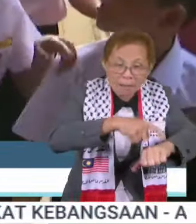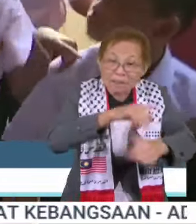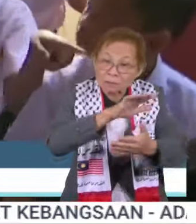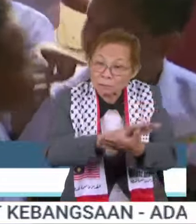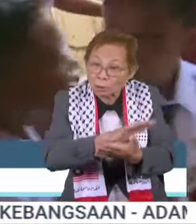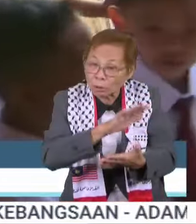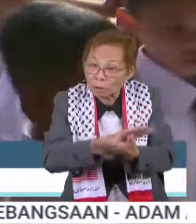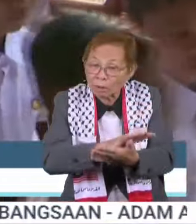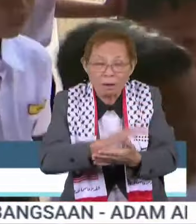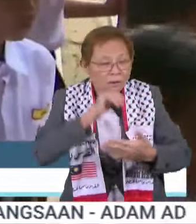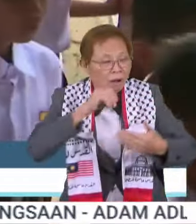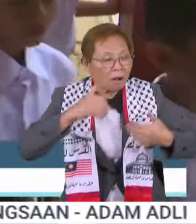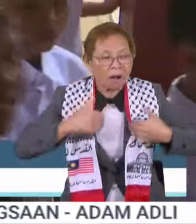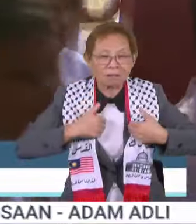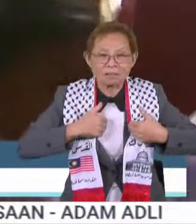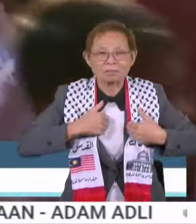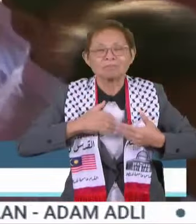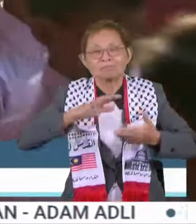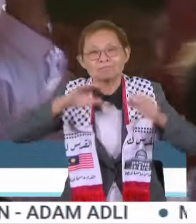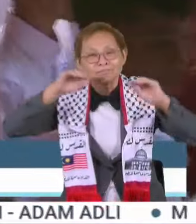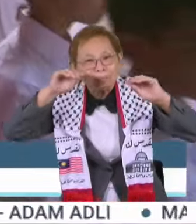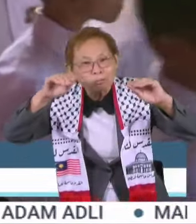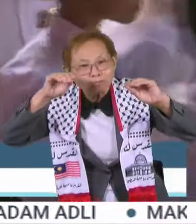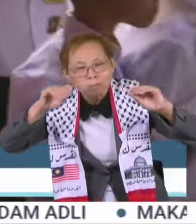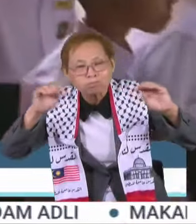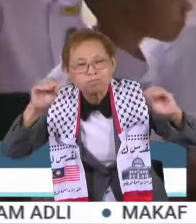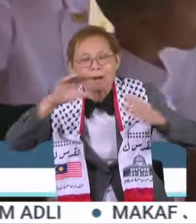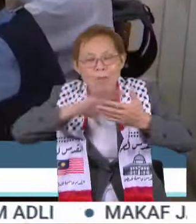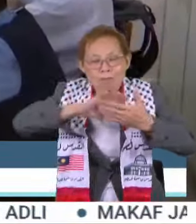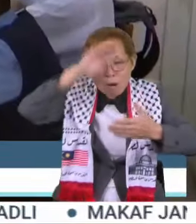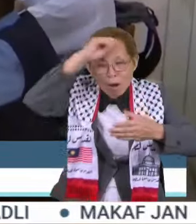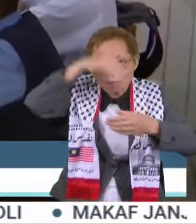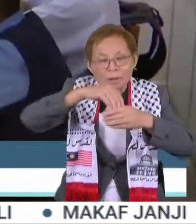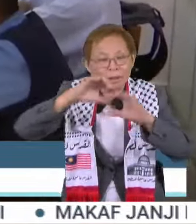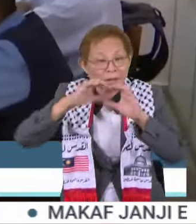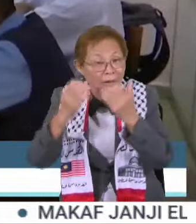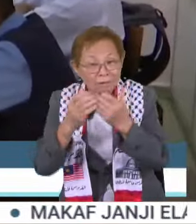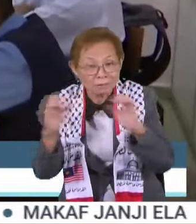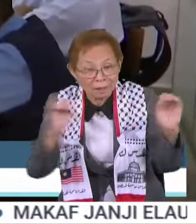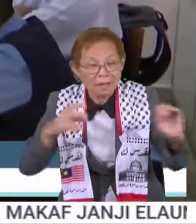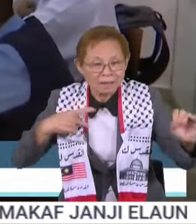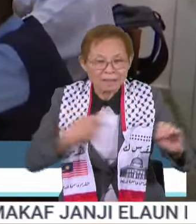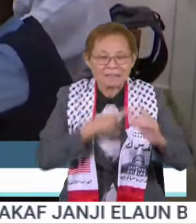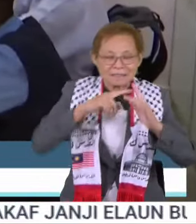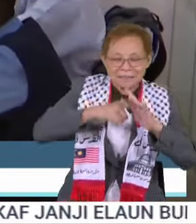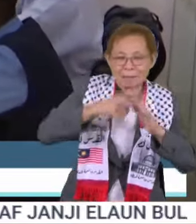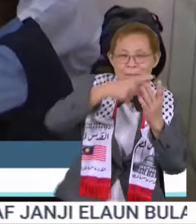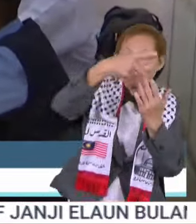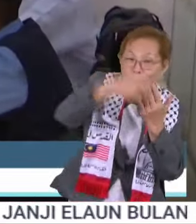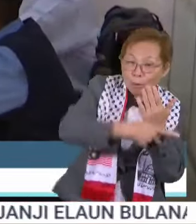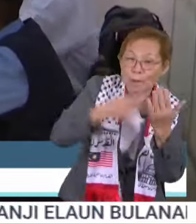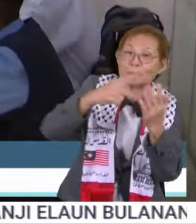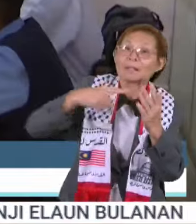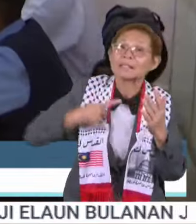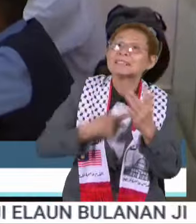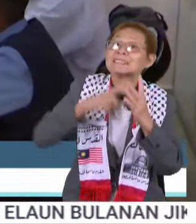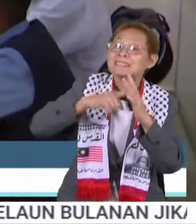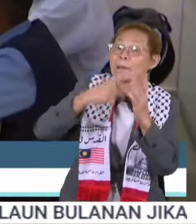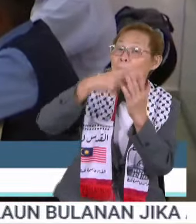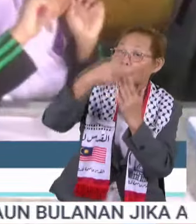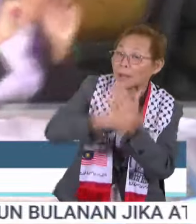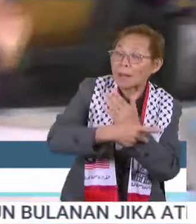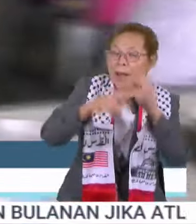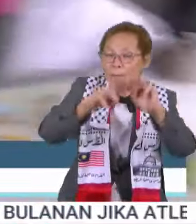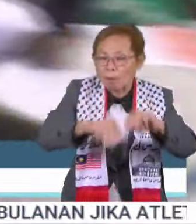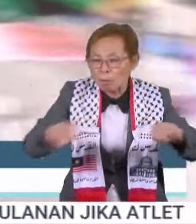persekolahan tidak ada proses pembelajaran seperti biasa dalam bilik darjah, tetapi kita melaksanakan program-program yang melibatkan bukan